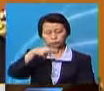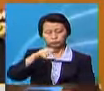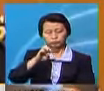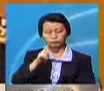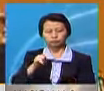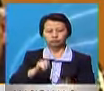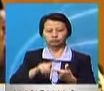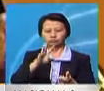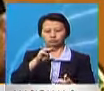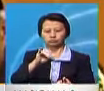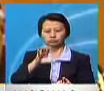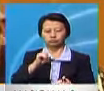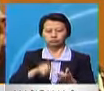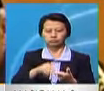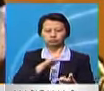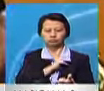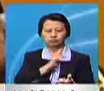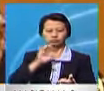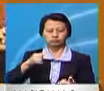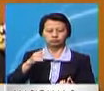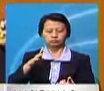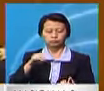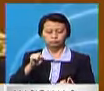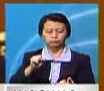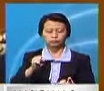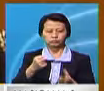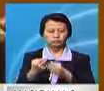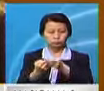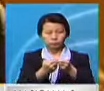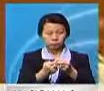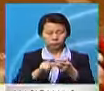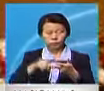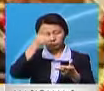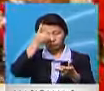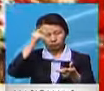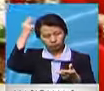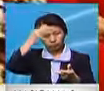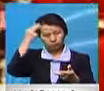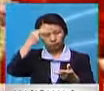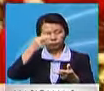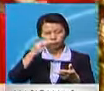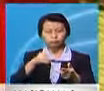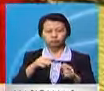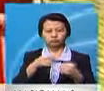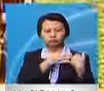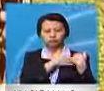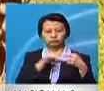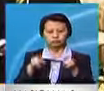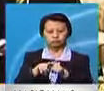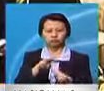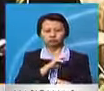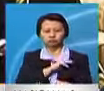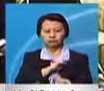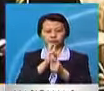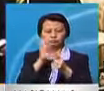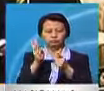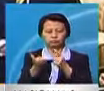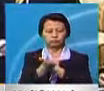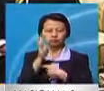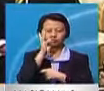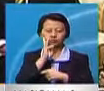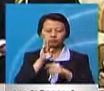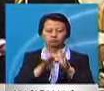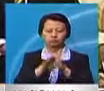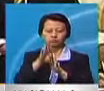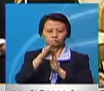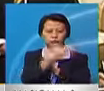Sri Michael Main Jawong dilantik Menteri Belia Sukan dan Perpaduan, Datuk Hajah Fatimah Abdullah mengekalkan portfolio beliau sebagai Menteri Kebajikan Wanita dan